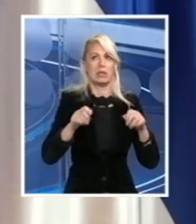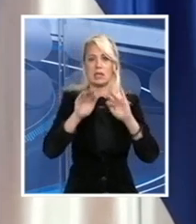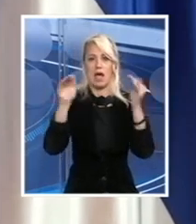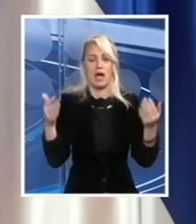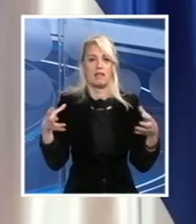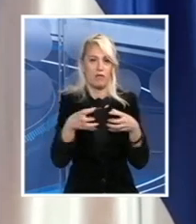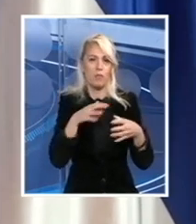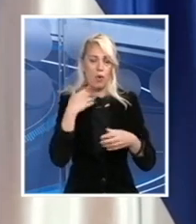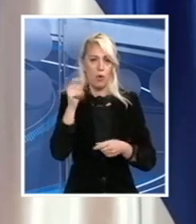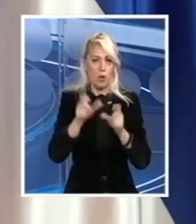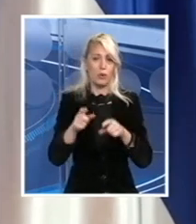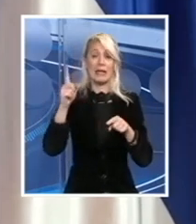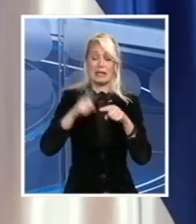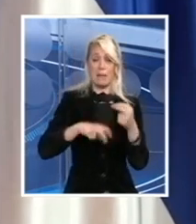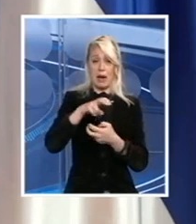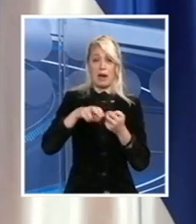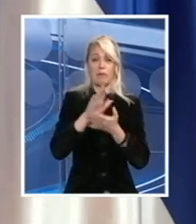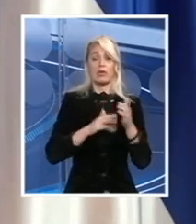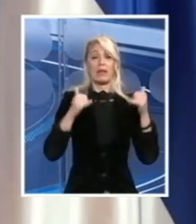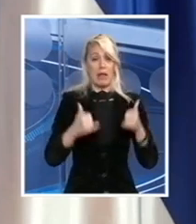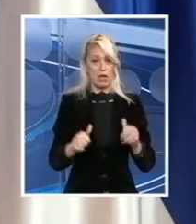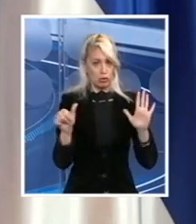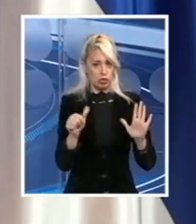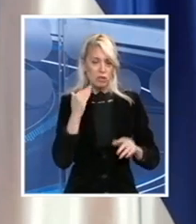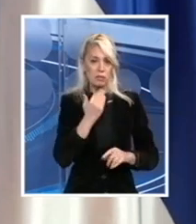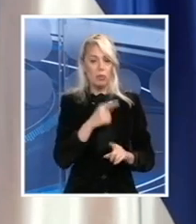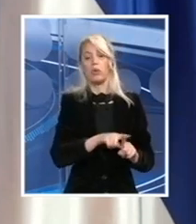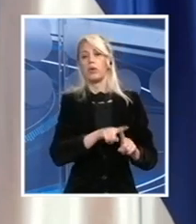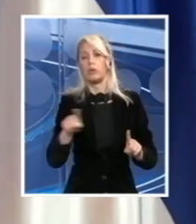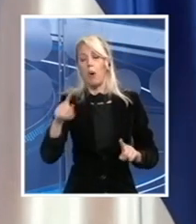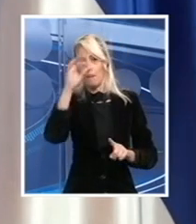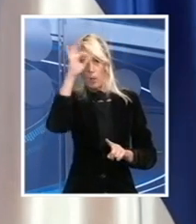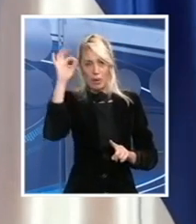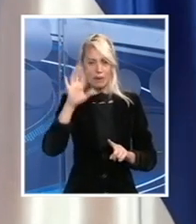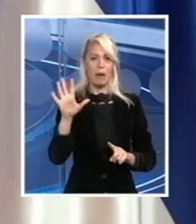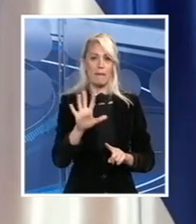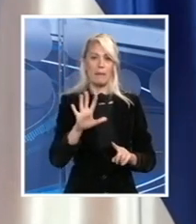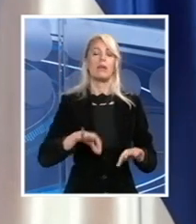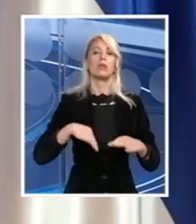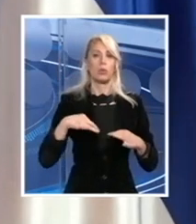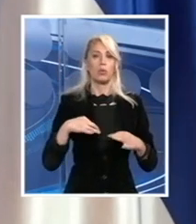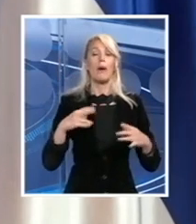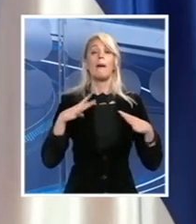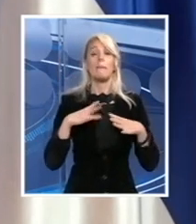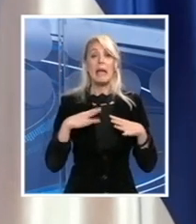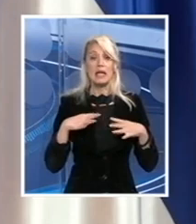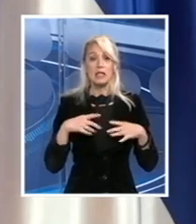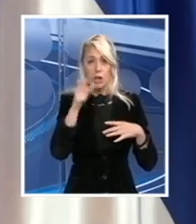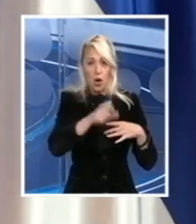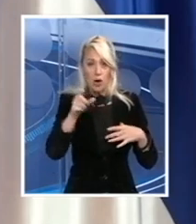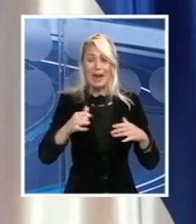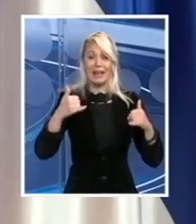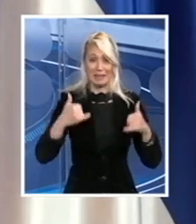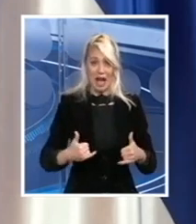prostoru. Zabrana kretanja počinje danas od 18 časova i traje do ponedeljka u 5 časova ujutru. Penzioneri će moći danas